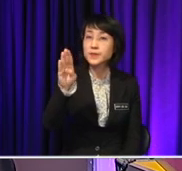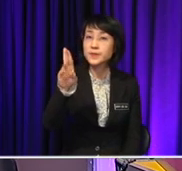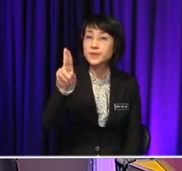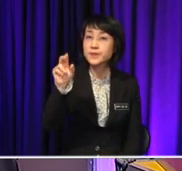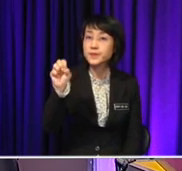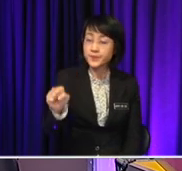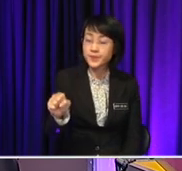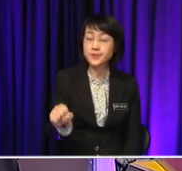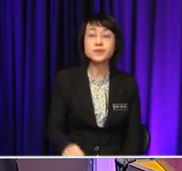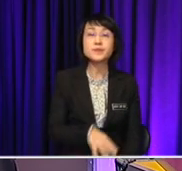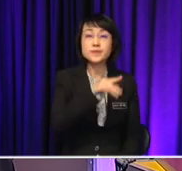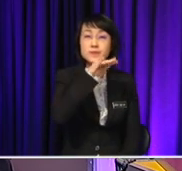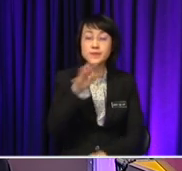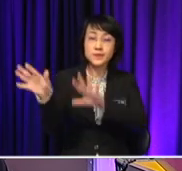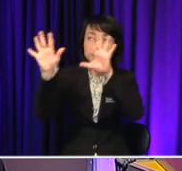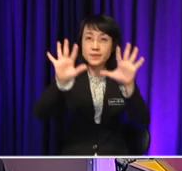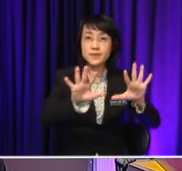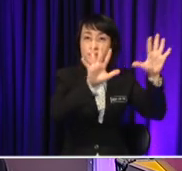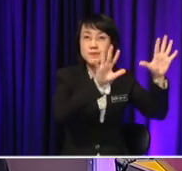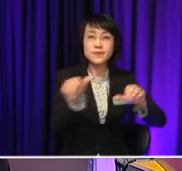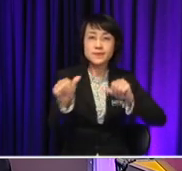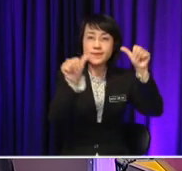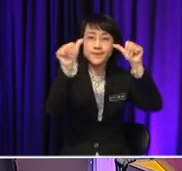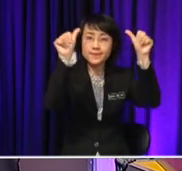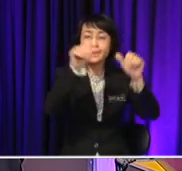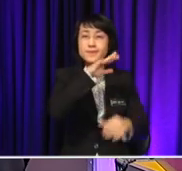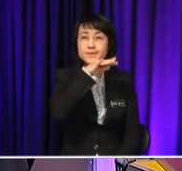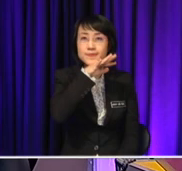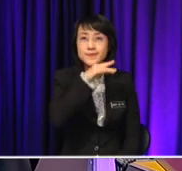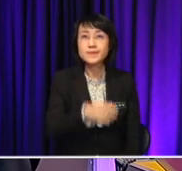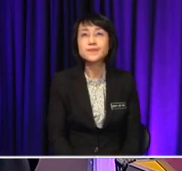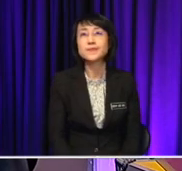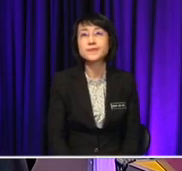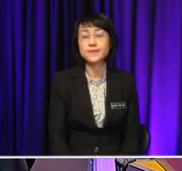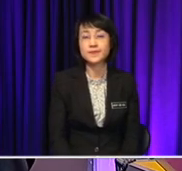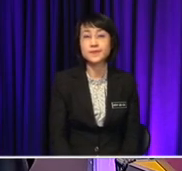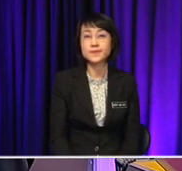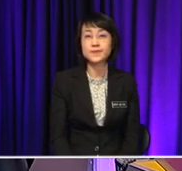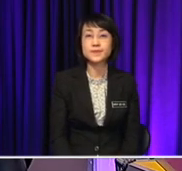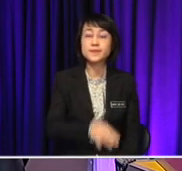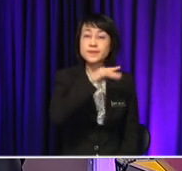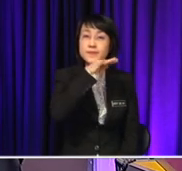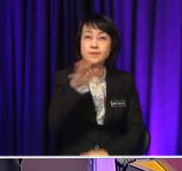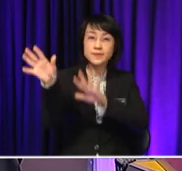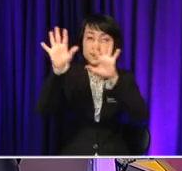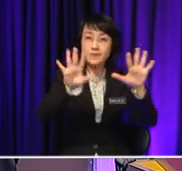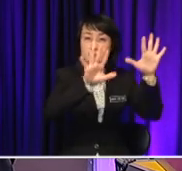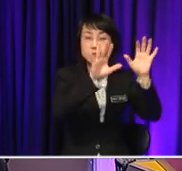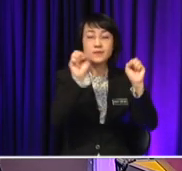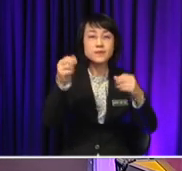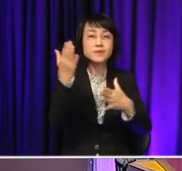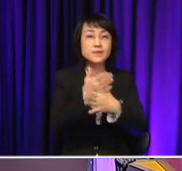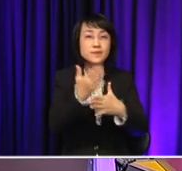dia berbesil kabus tidak menjadikan kesehatan tapi jerbu boleh menjajahkan kesehatan Pulau Habe tadi